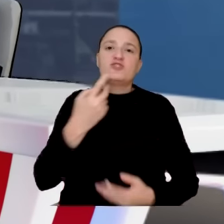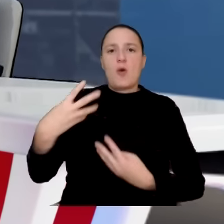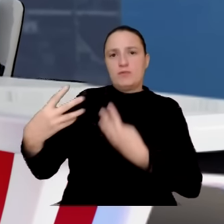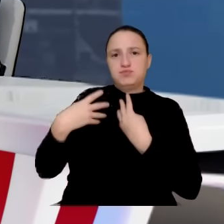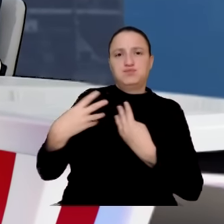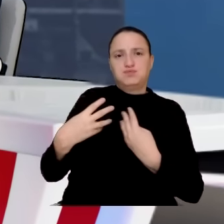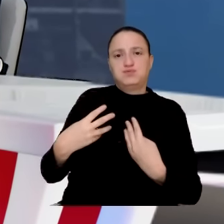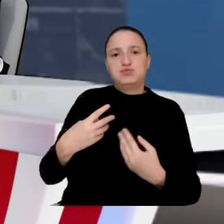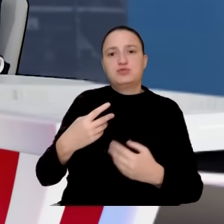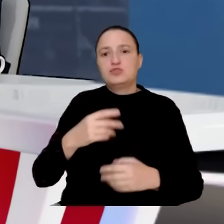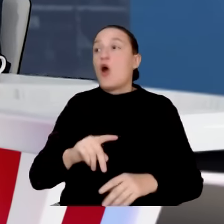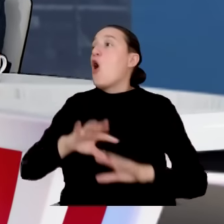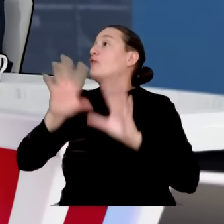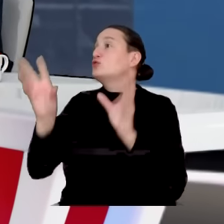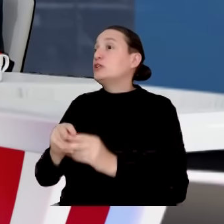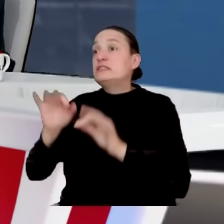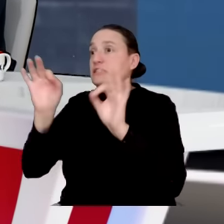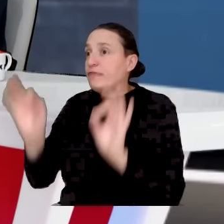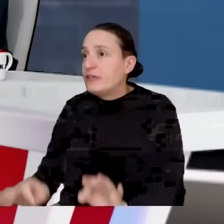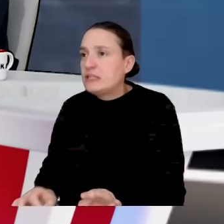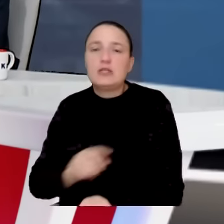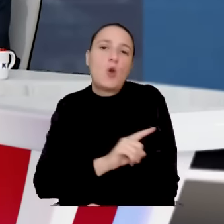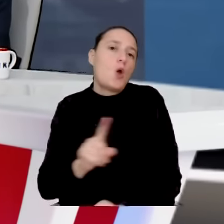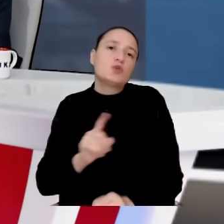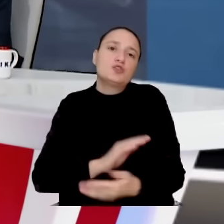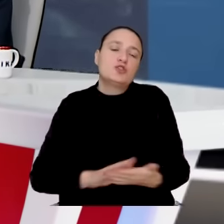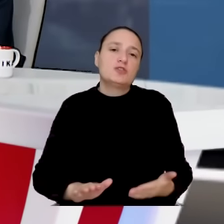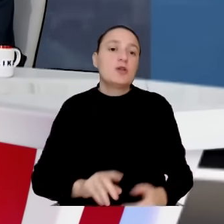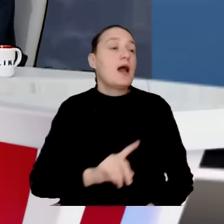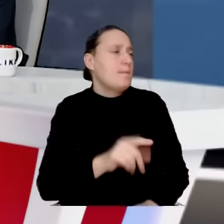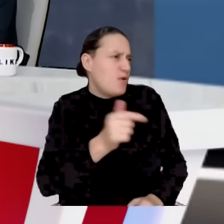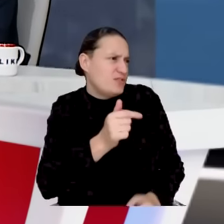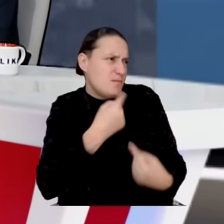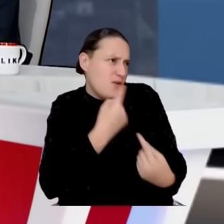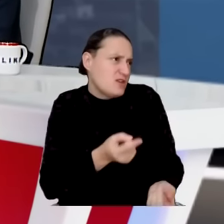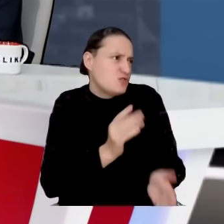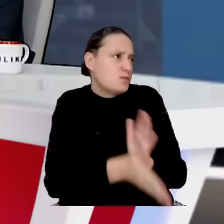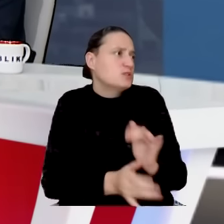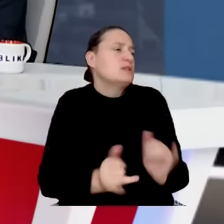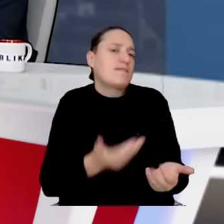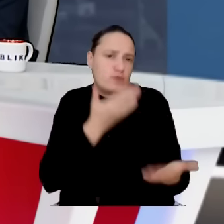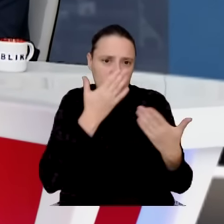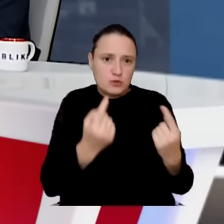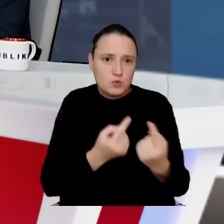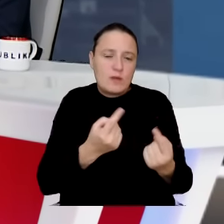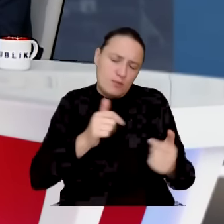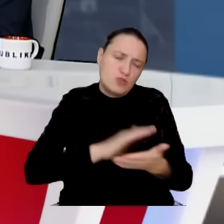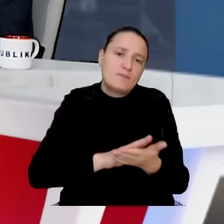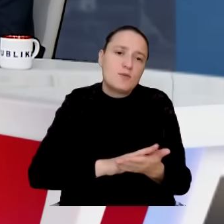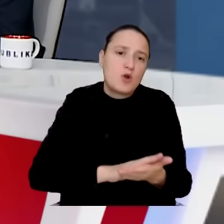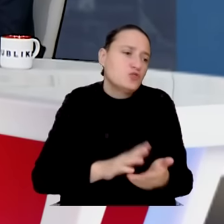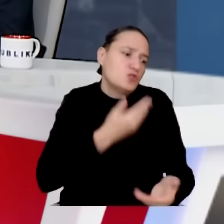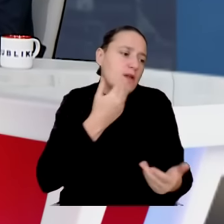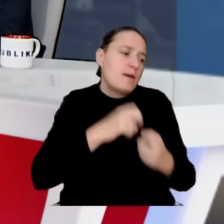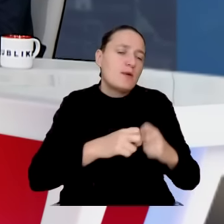świat jest dookoła Cały świat jest winy przecież należało powiedzieć jak jest Ja mam takie wnie przeprosić i nie byłoby w